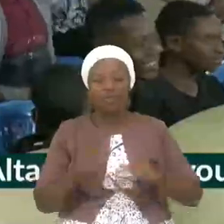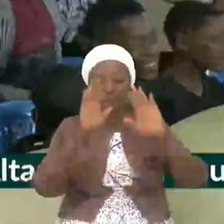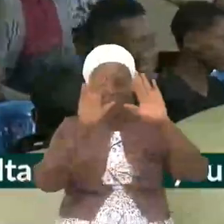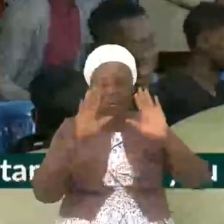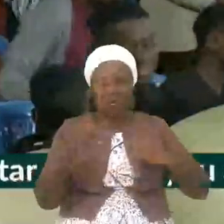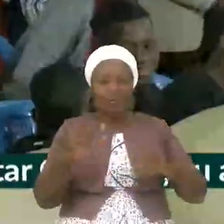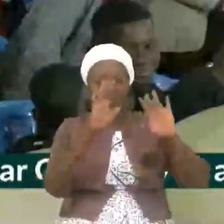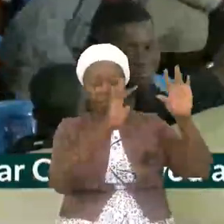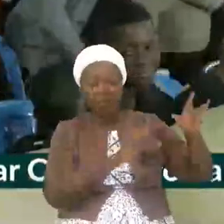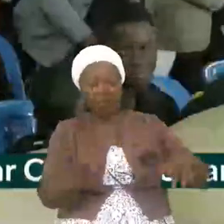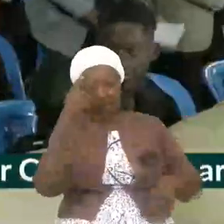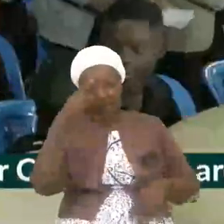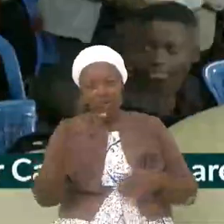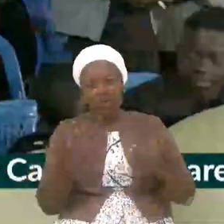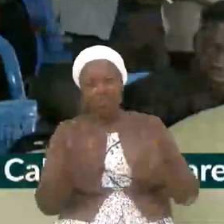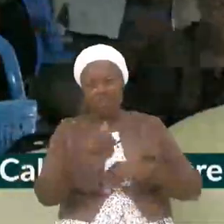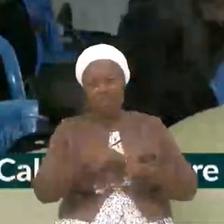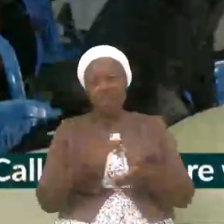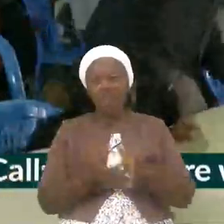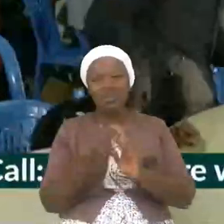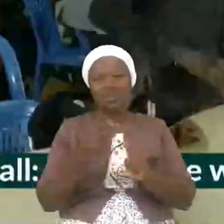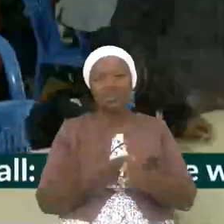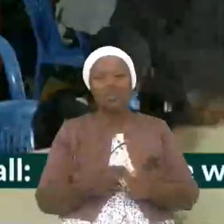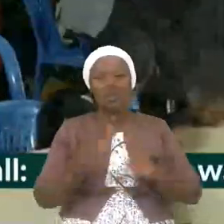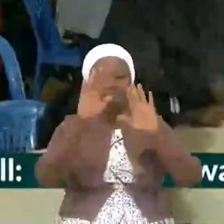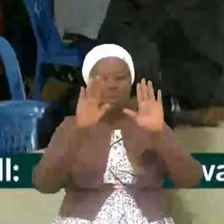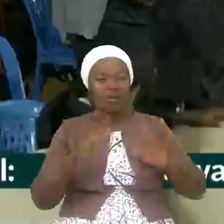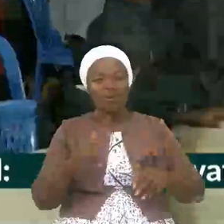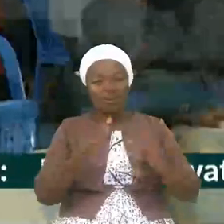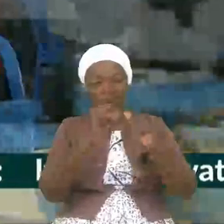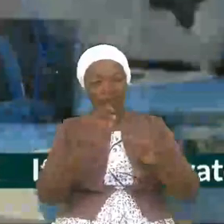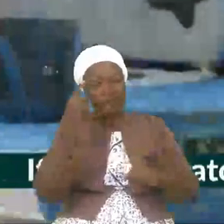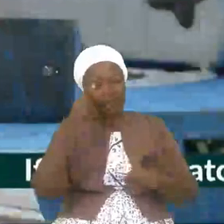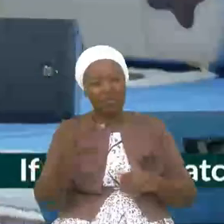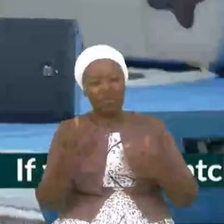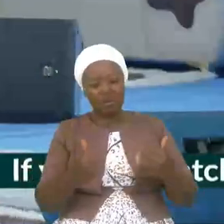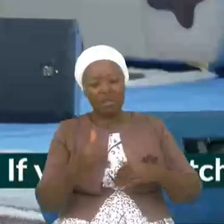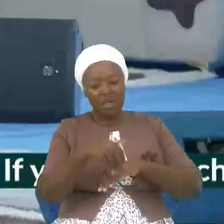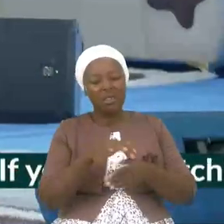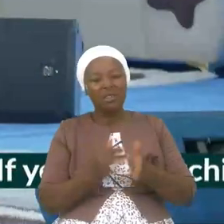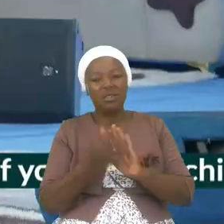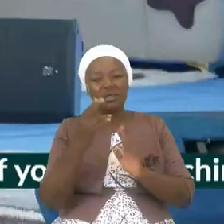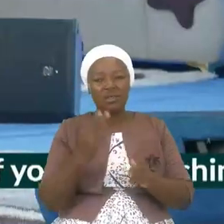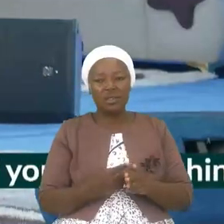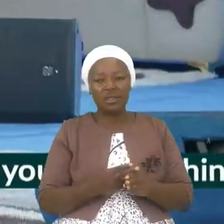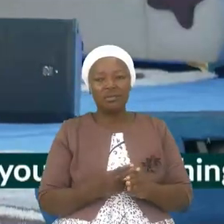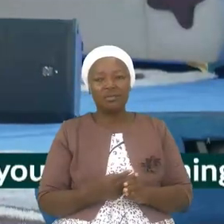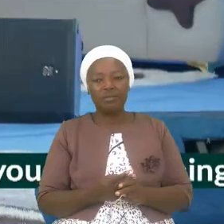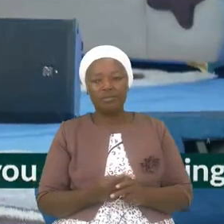Miracle de miséricorde pour toi ce soir. Miracle de miséricorde pour toi ce soir.